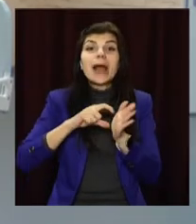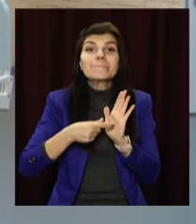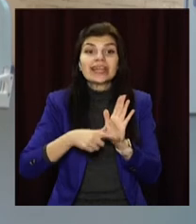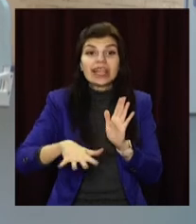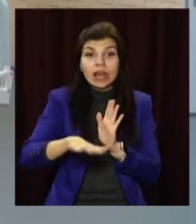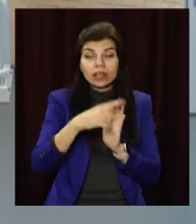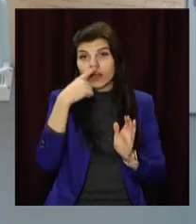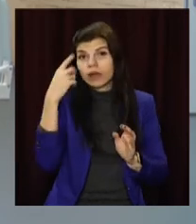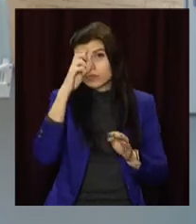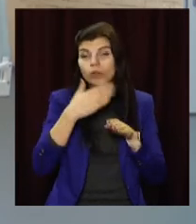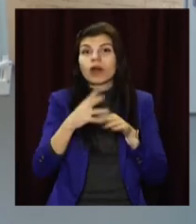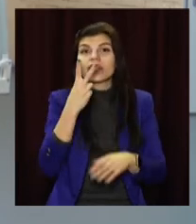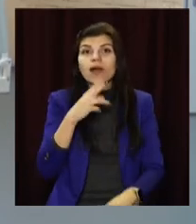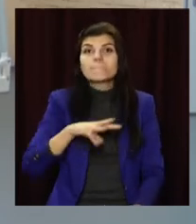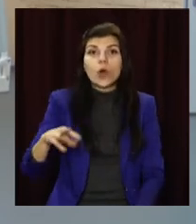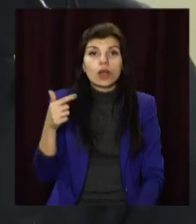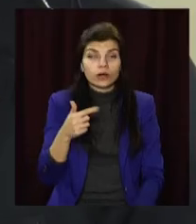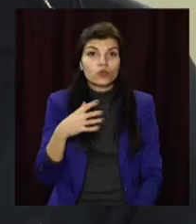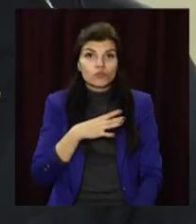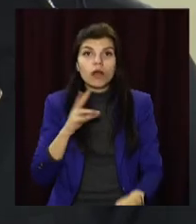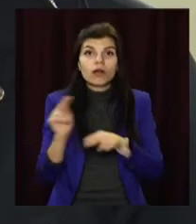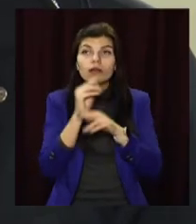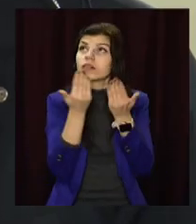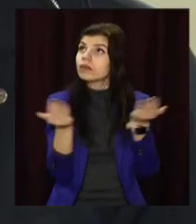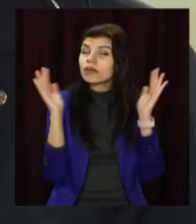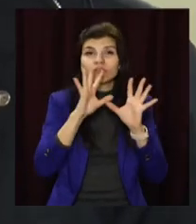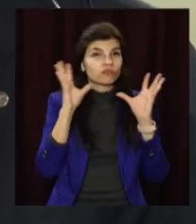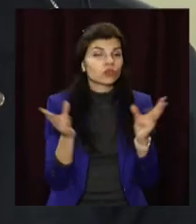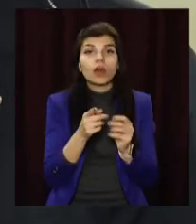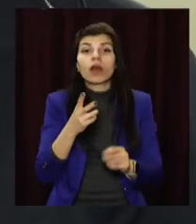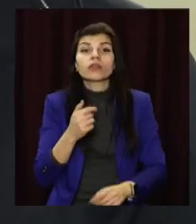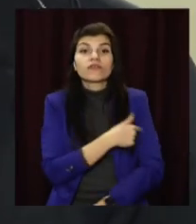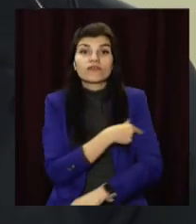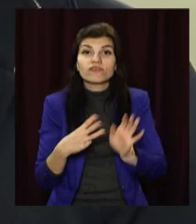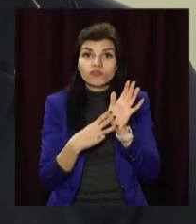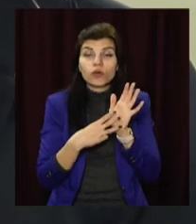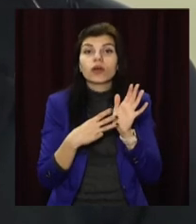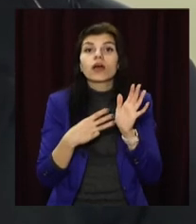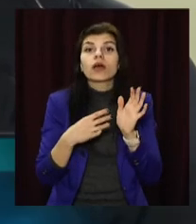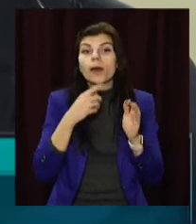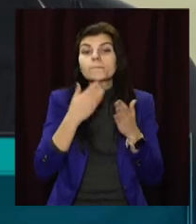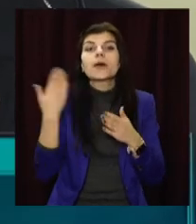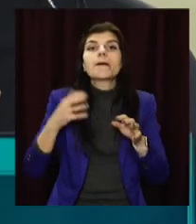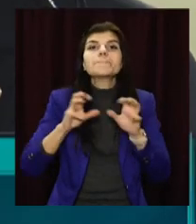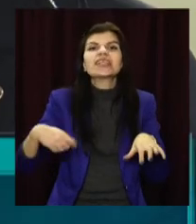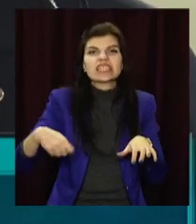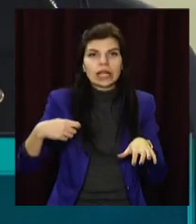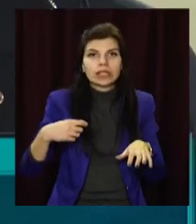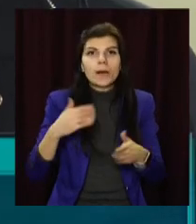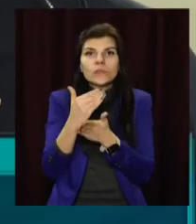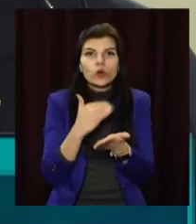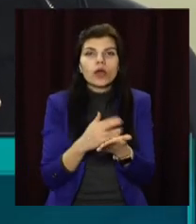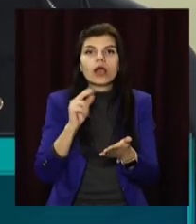міської скарбниці виділили 2 мільйони гривень. Кроме того, здесь в 8-й больнице на первом этаже за счет президентской программы